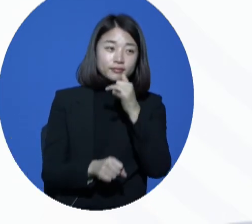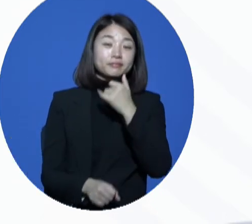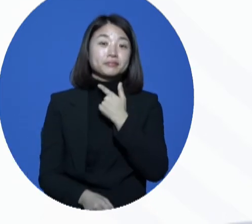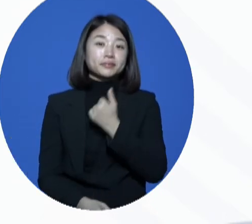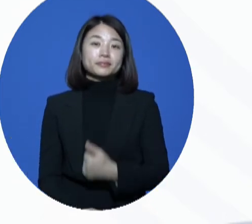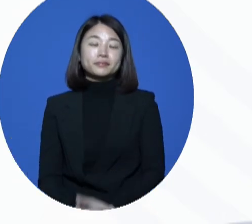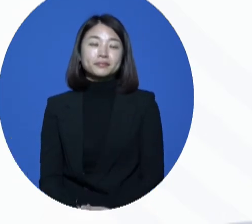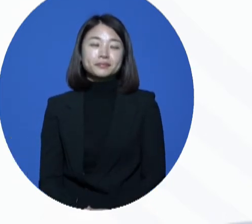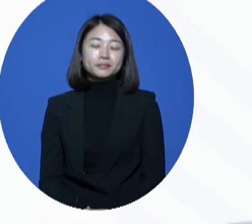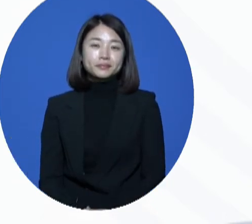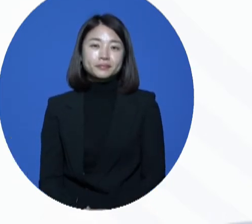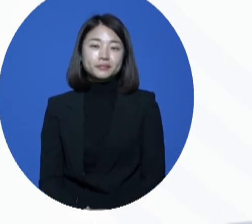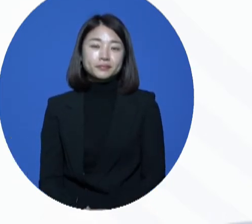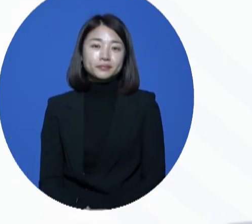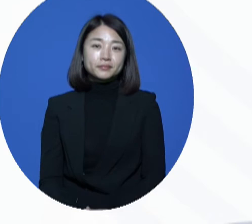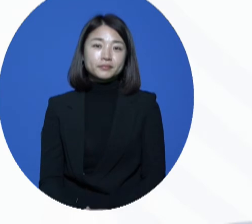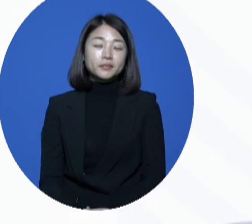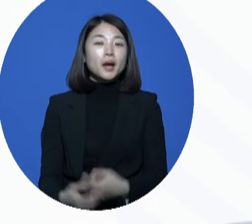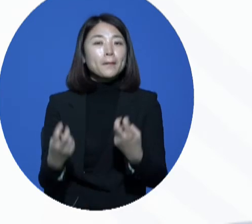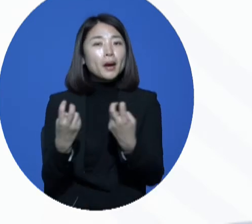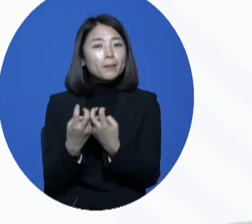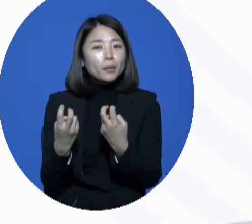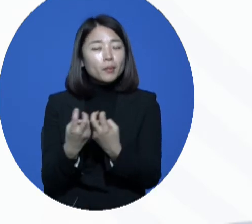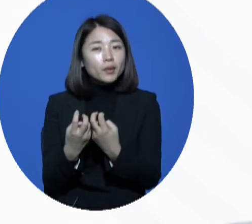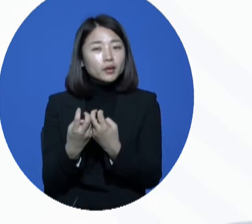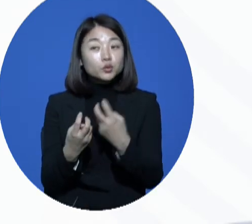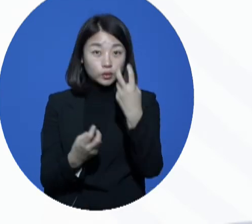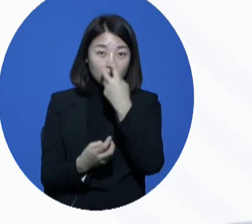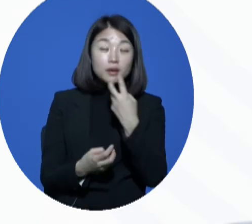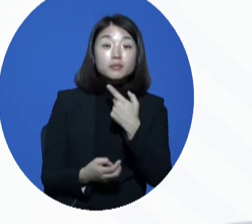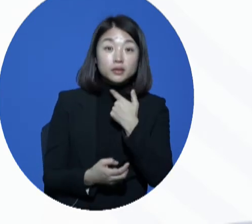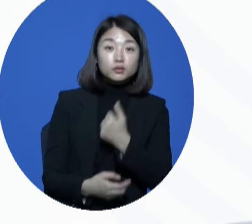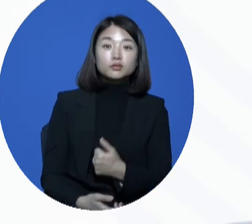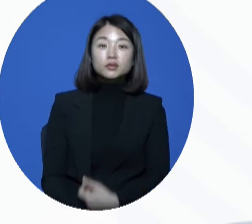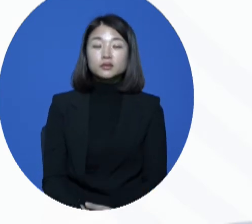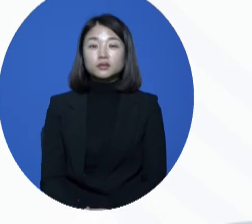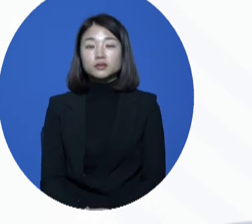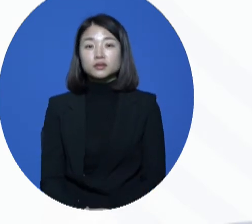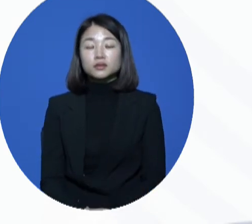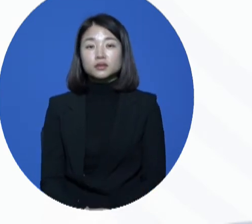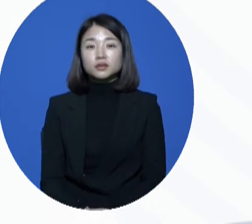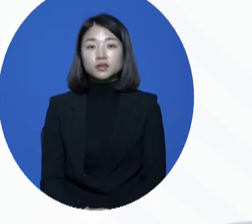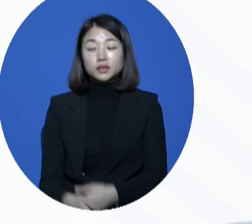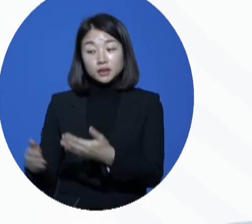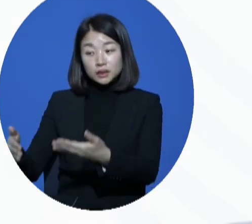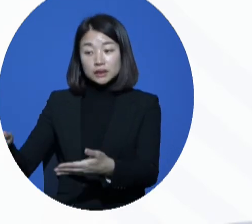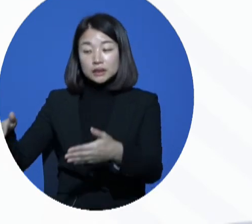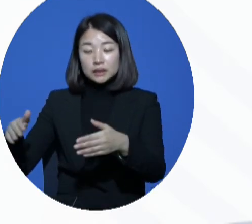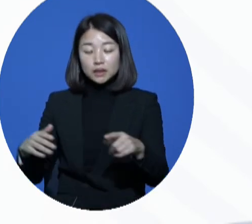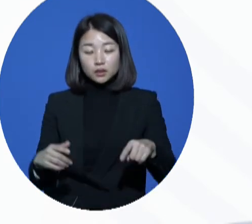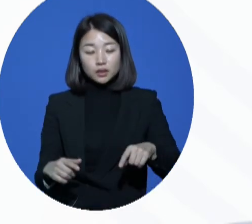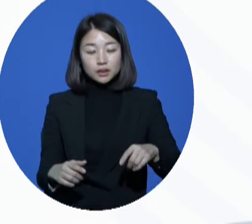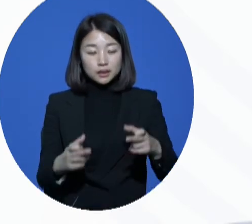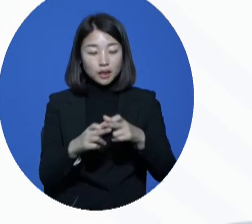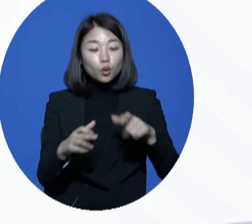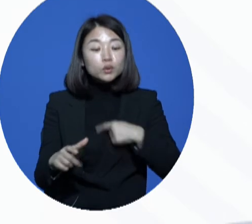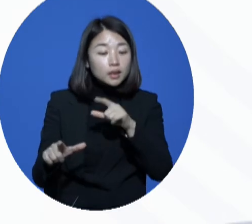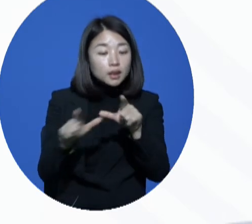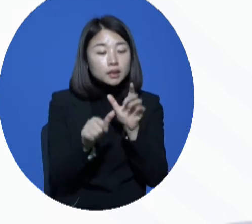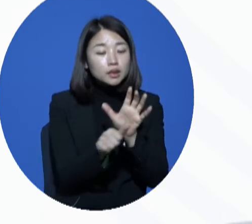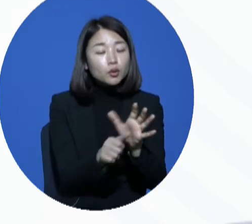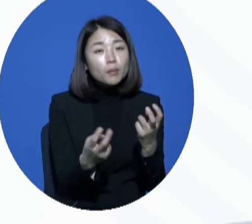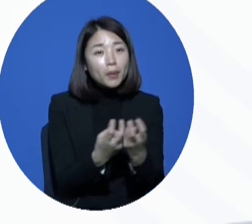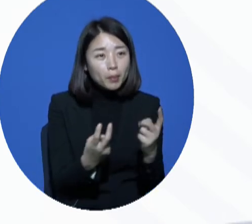인권위원회의 발주로 장애인 탈시설 방안 마련을 위한 실태조사를 했었고요. 그리고 주거지원 방안에 대한 연구도